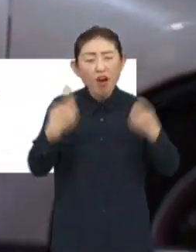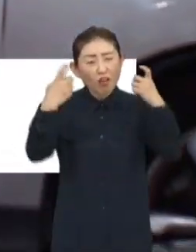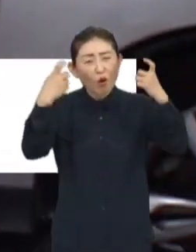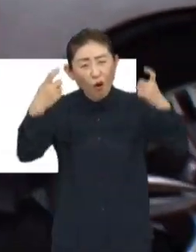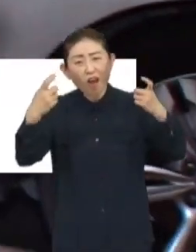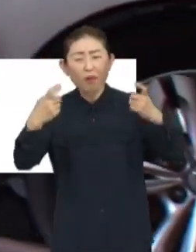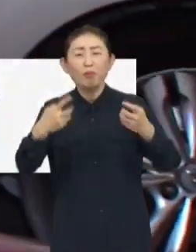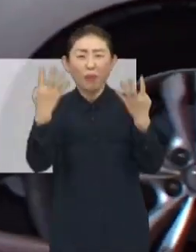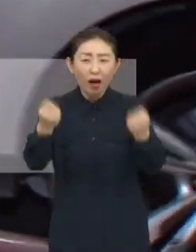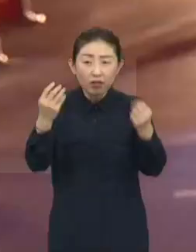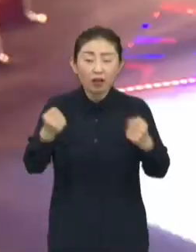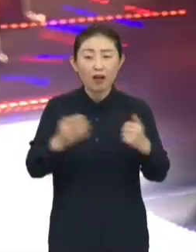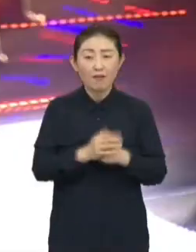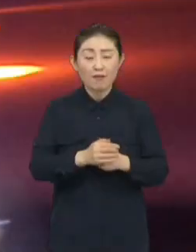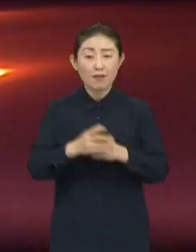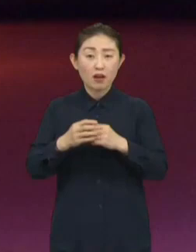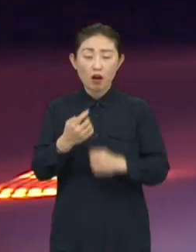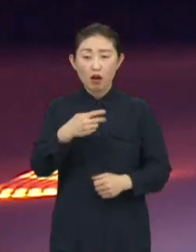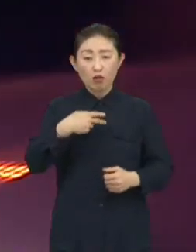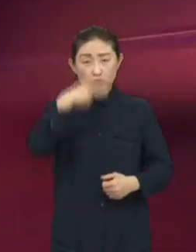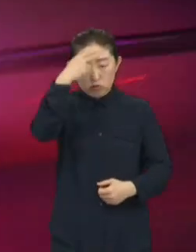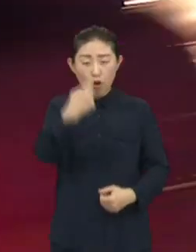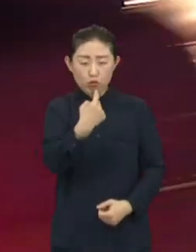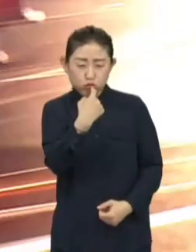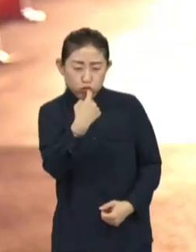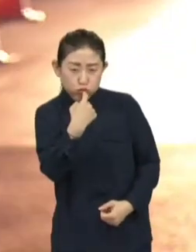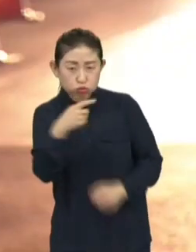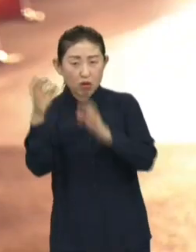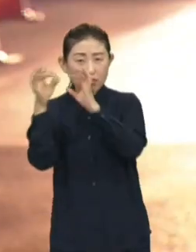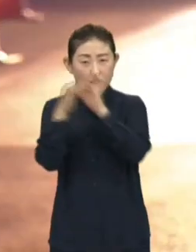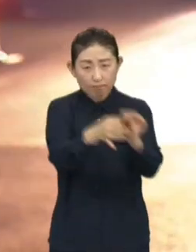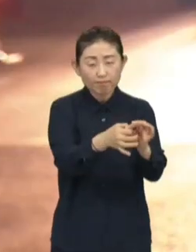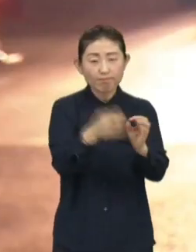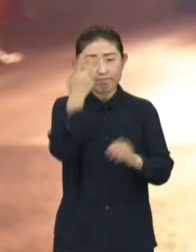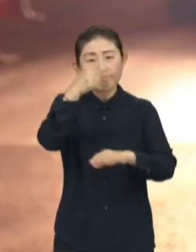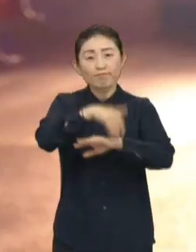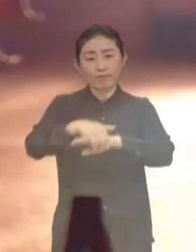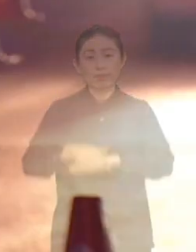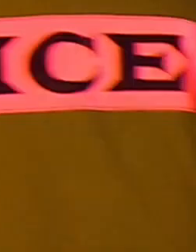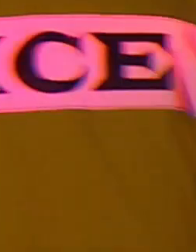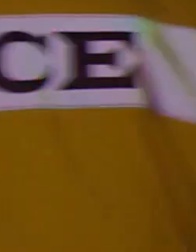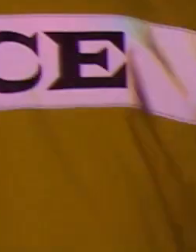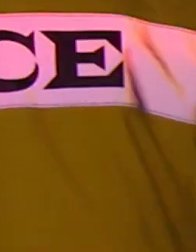맞은만큼 전방이 음주 음주운전 단속을 이어갈 방침입니다 y